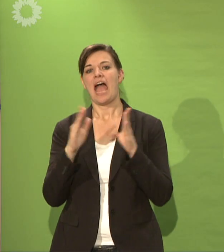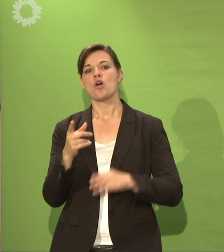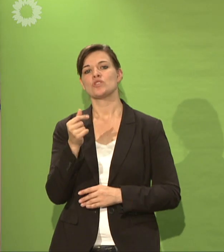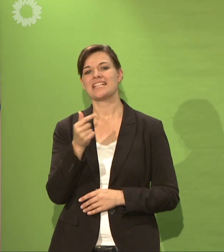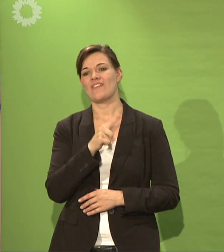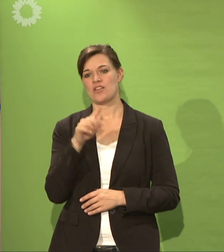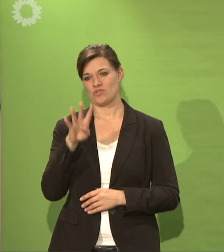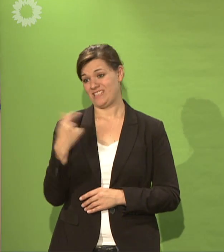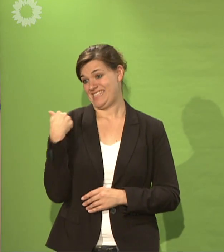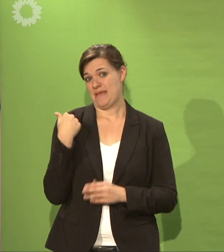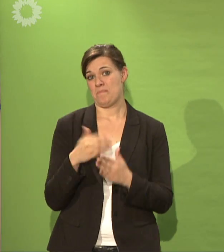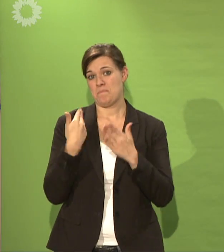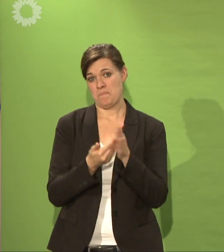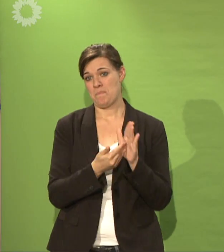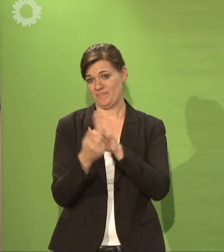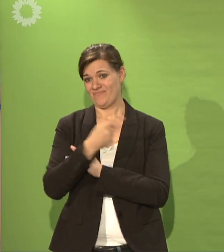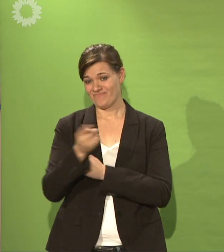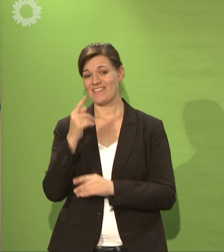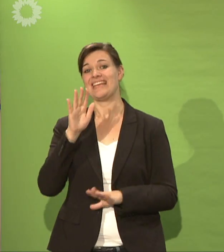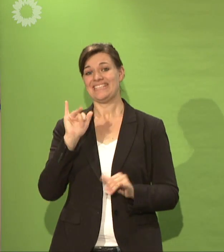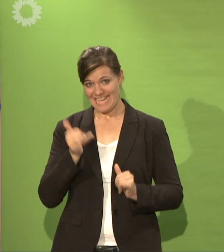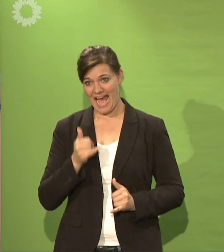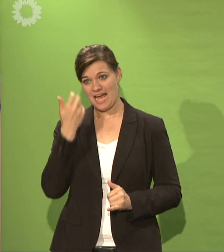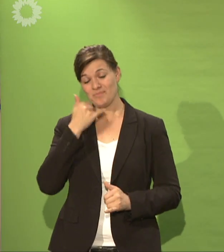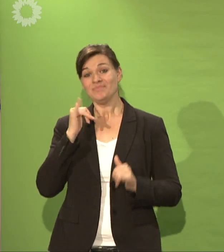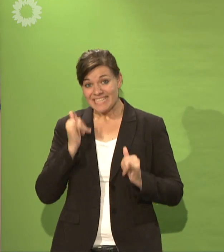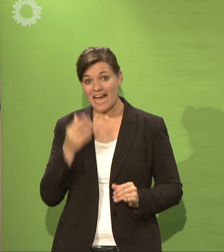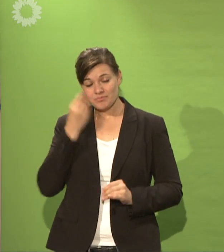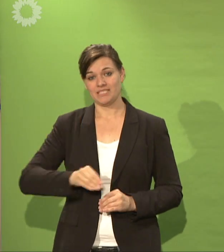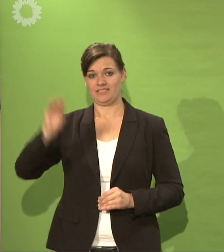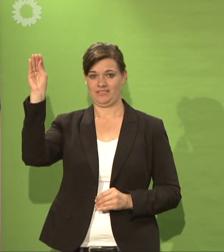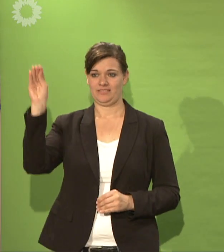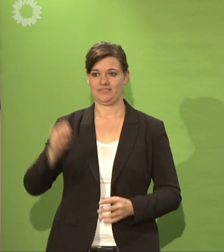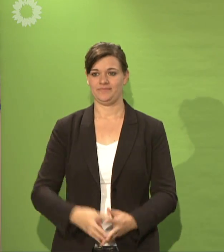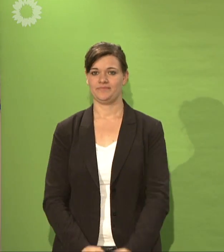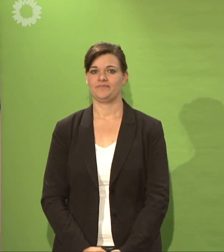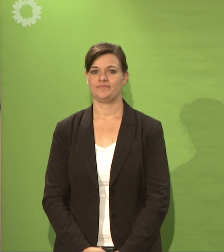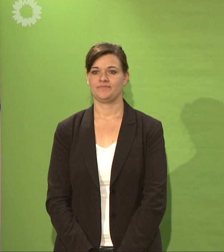vorgelegt zustimmt. Und wer das tut, den bitte ich jetzt um das Kartenzeichen.